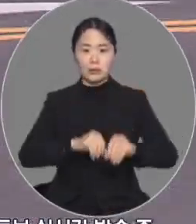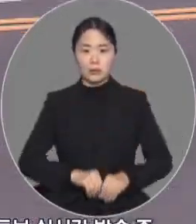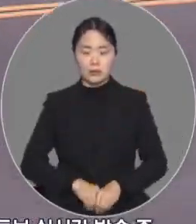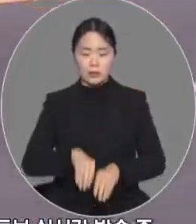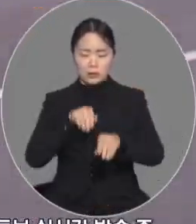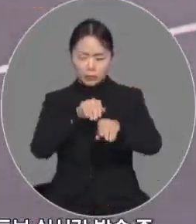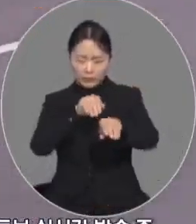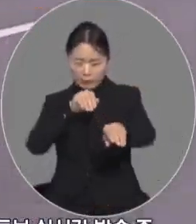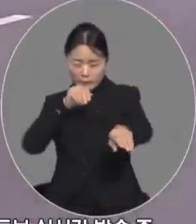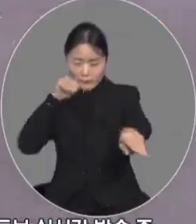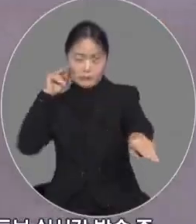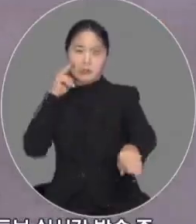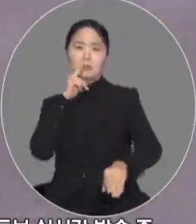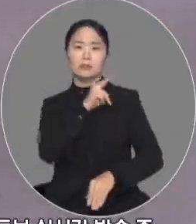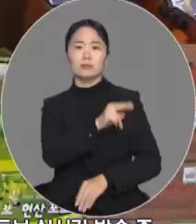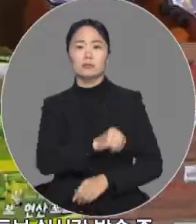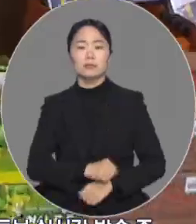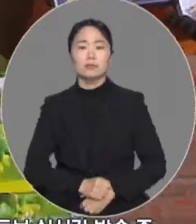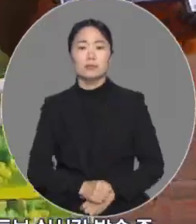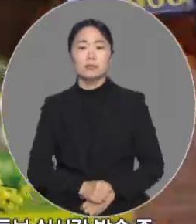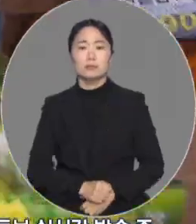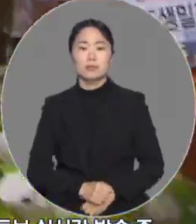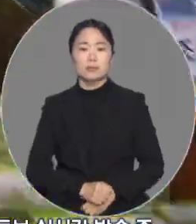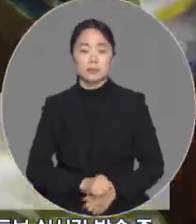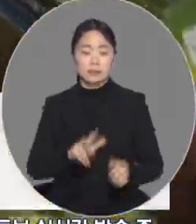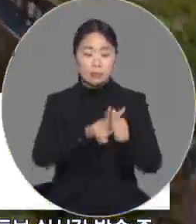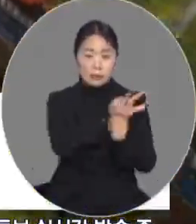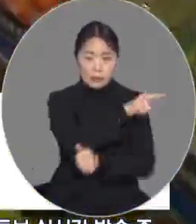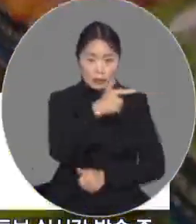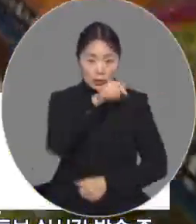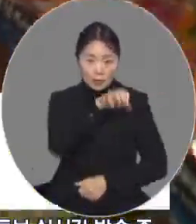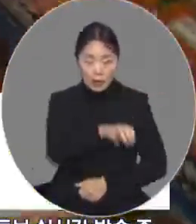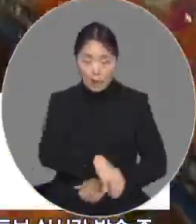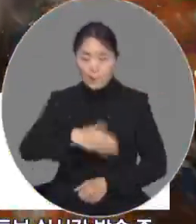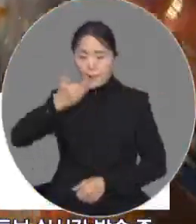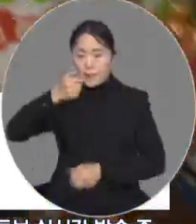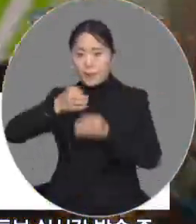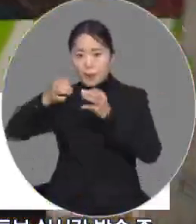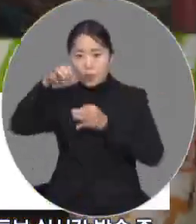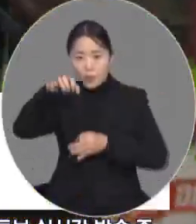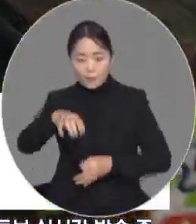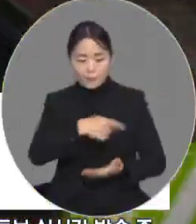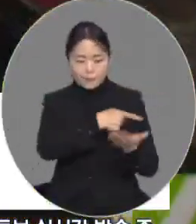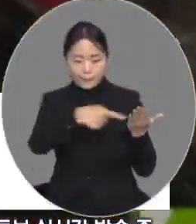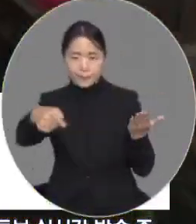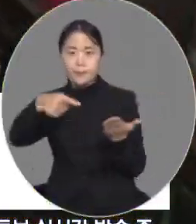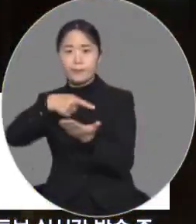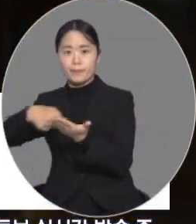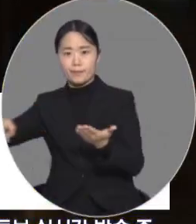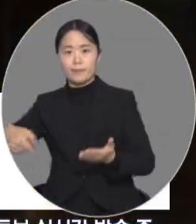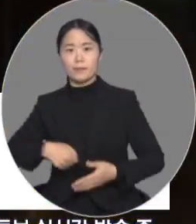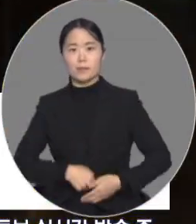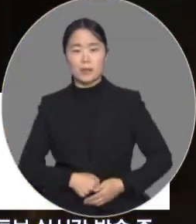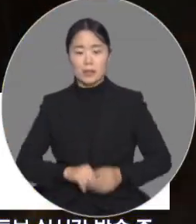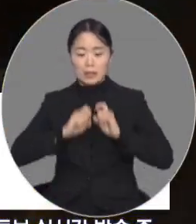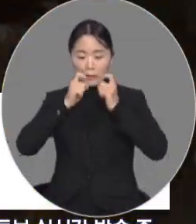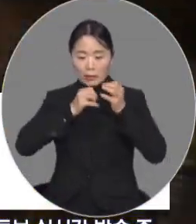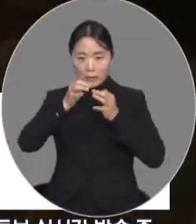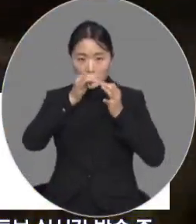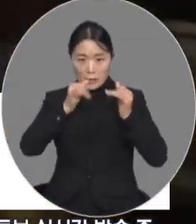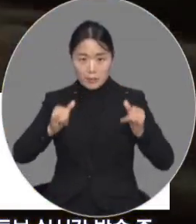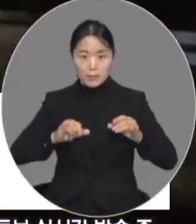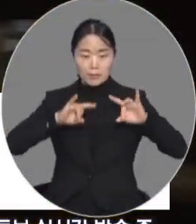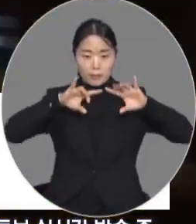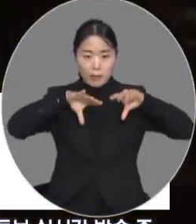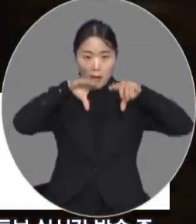교통 혼잡이 발생한 겁니다. 대형마트나 음식점들도 피해를 입긴 마찬가지. 자영업자들은 정전